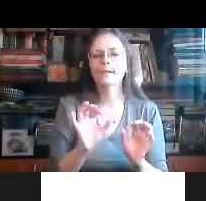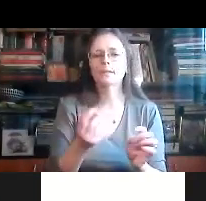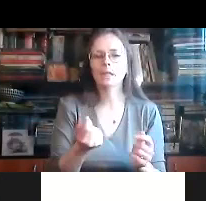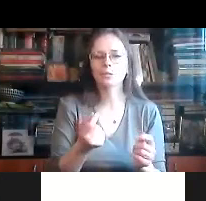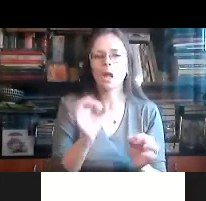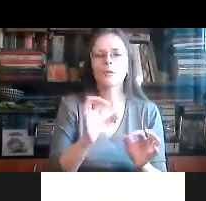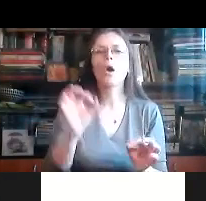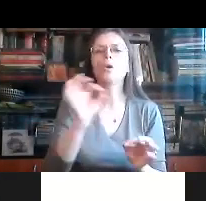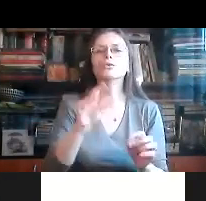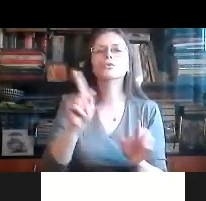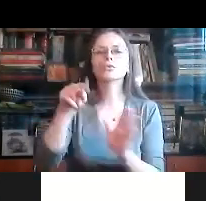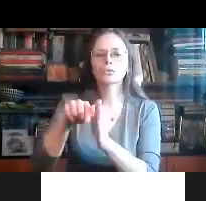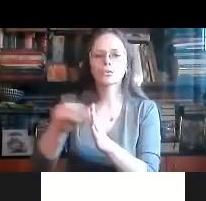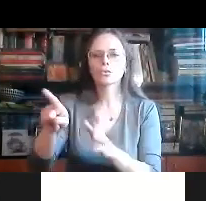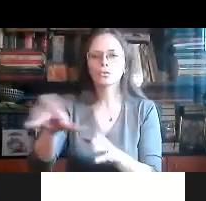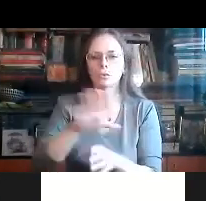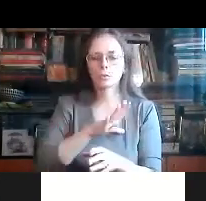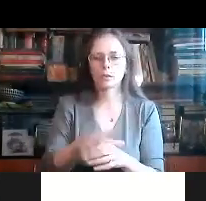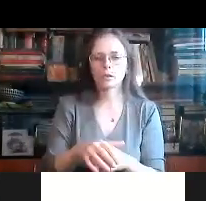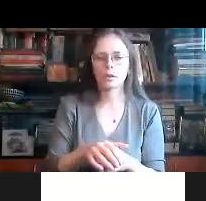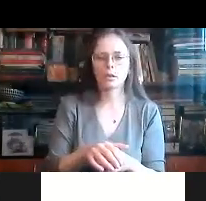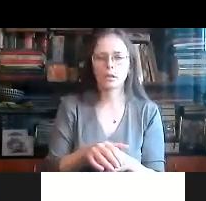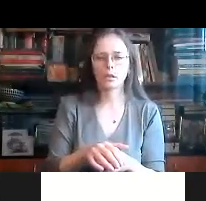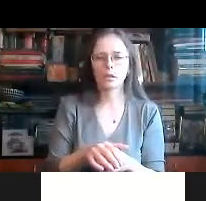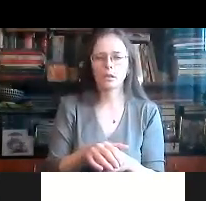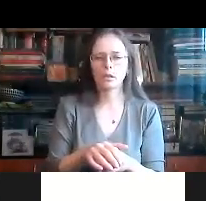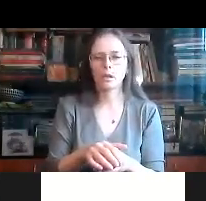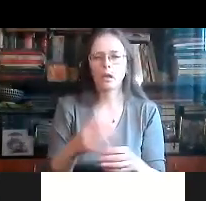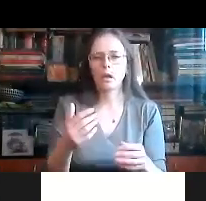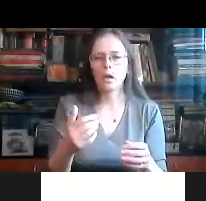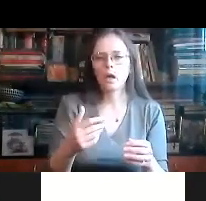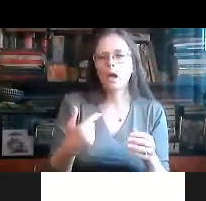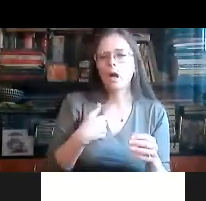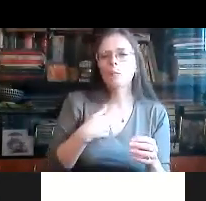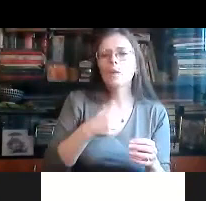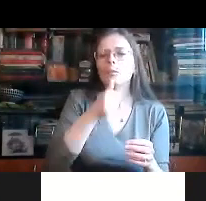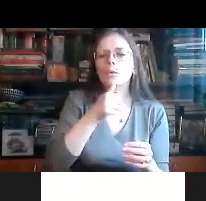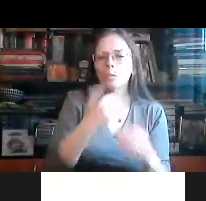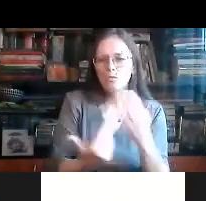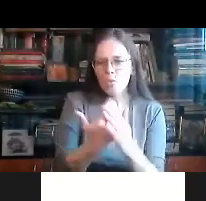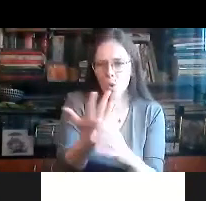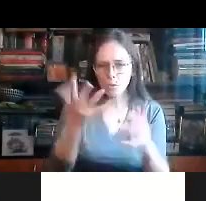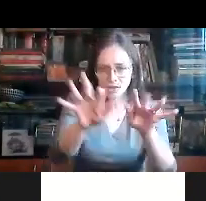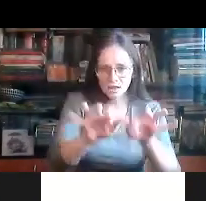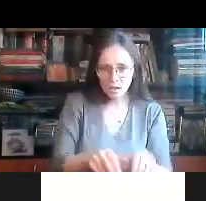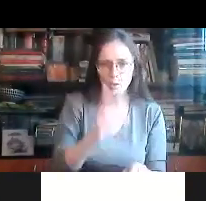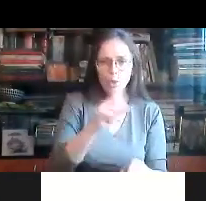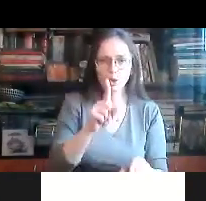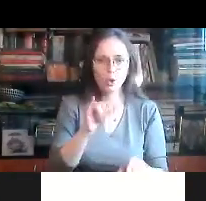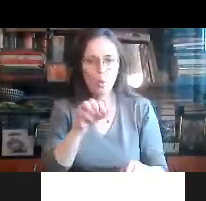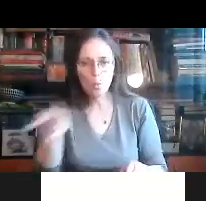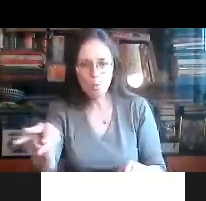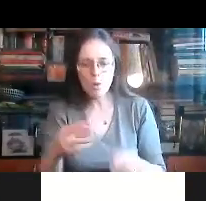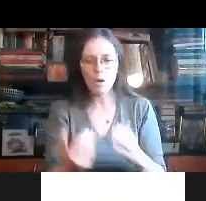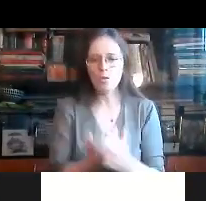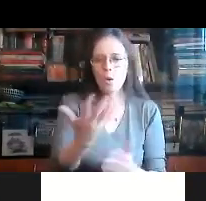да, для нас вызов, мы беремся, мы осваиваем Zoom, мы осваиваем какие-то технологии, завтра, возможно, вообще прорыв какой-то там